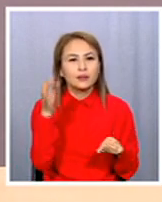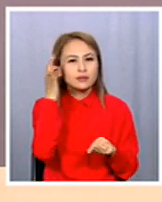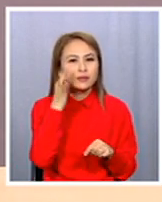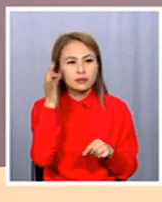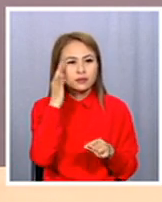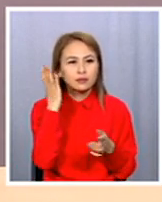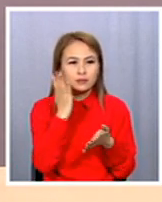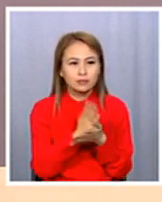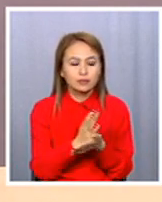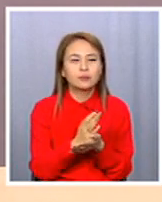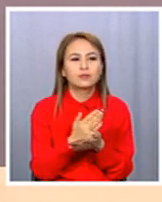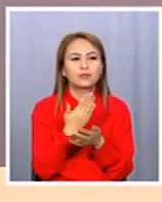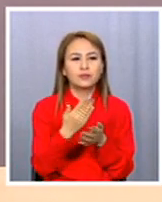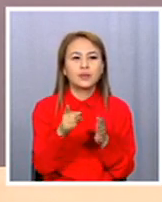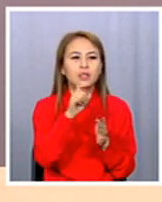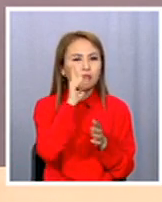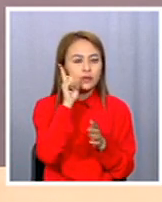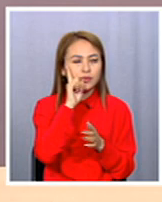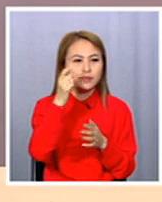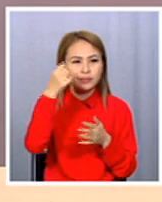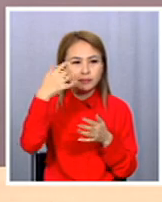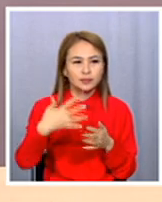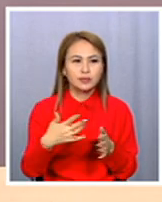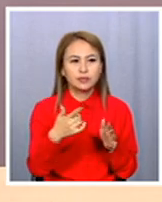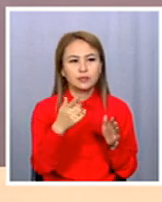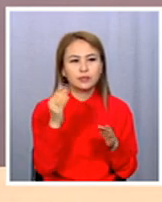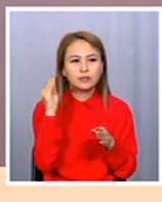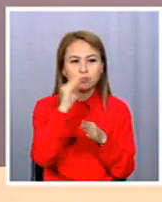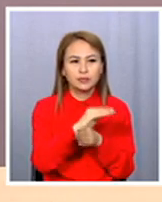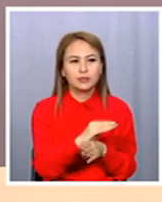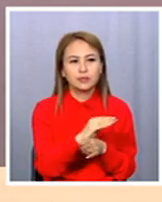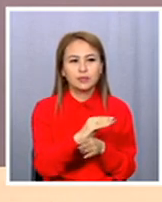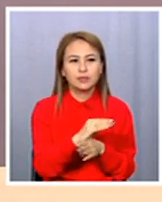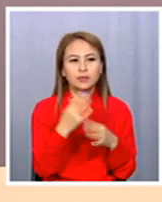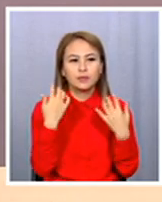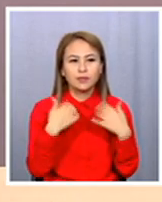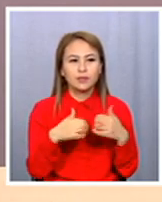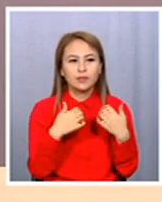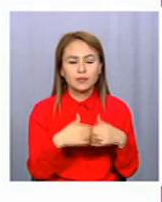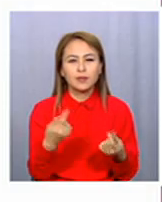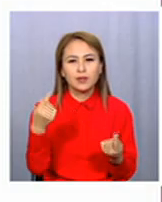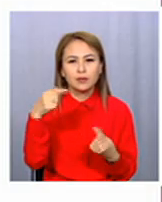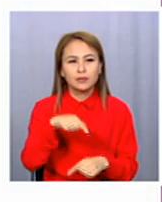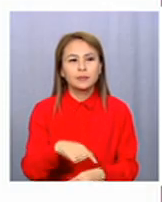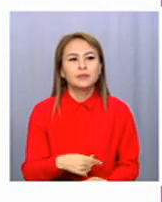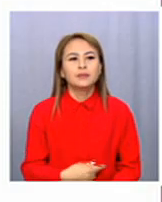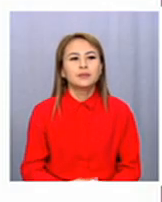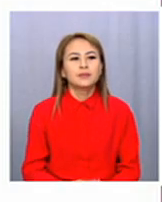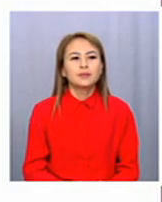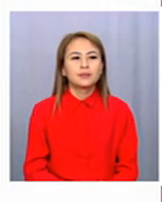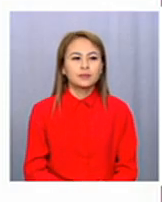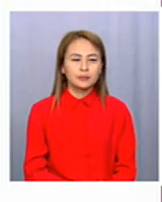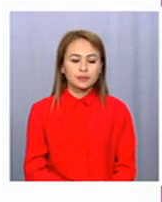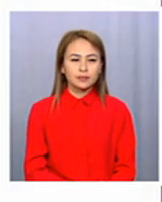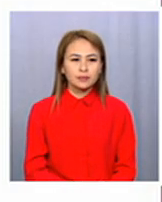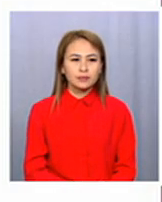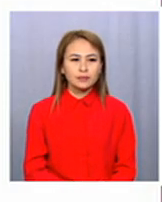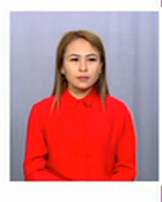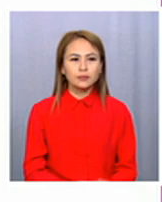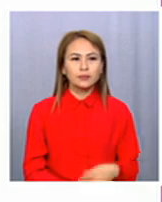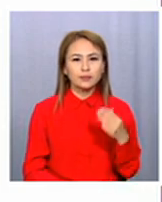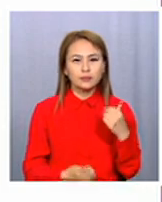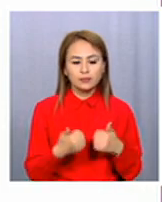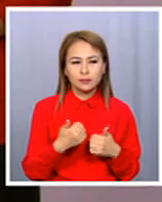үшінші тұрған жасыл түсті диаграмма шие қосылған тәтті нанның санына сәйкес келеді. Енді балалар, салыстырып